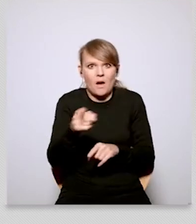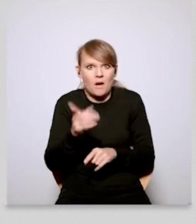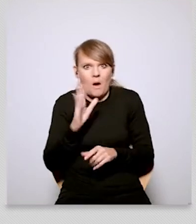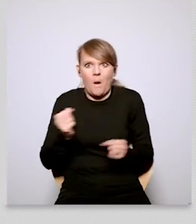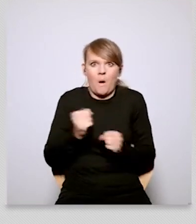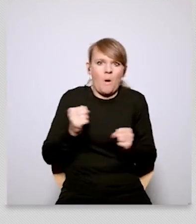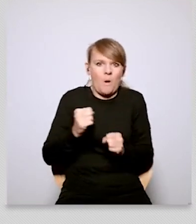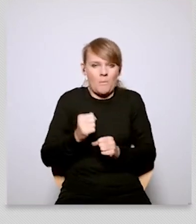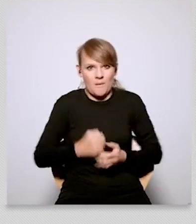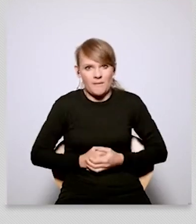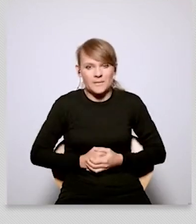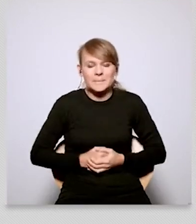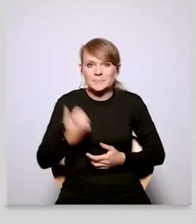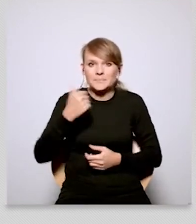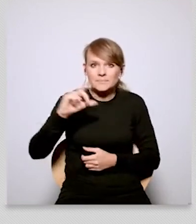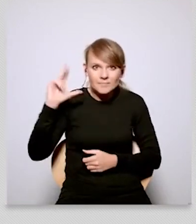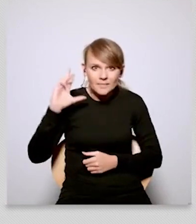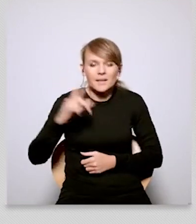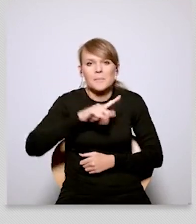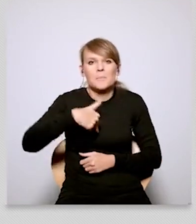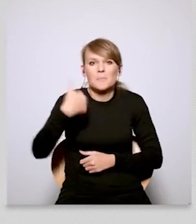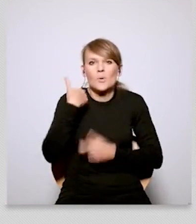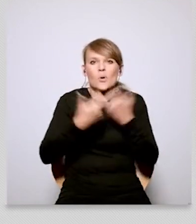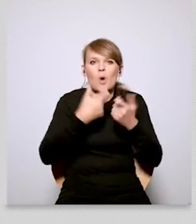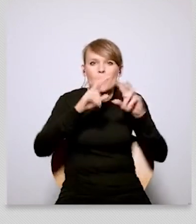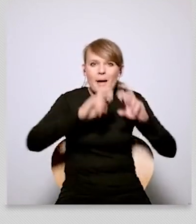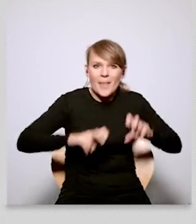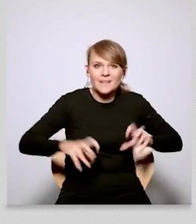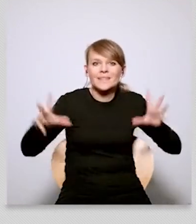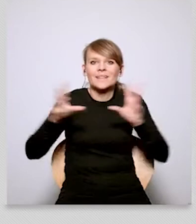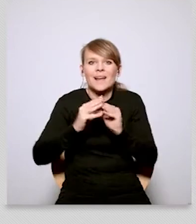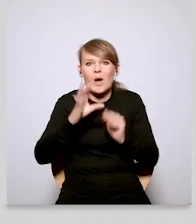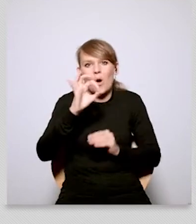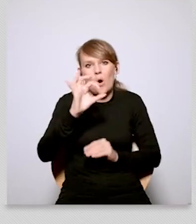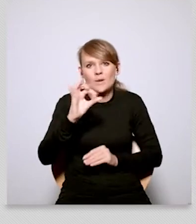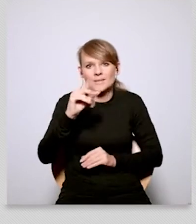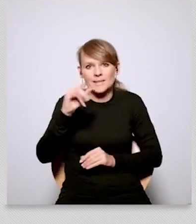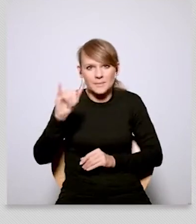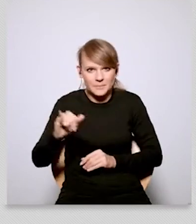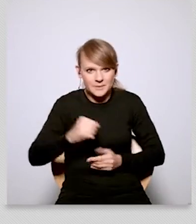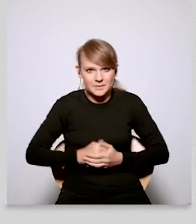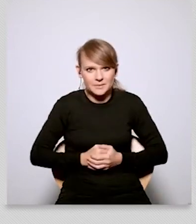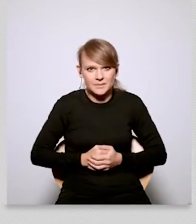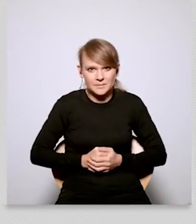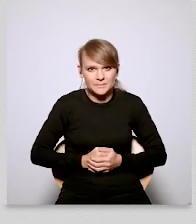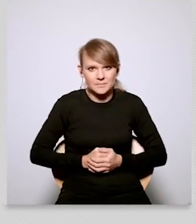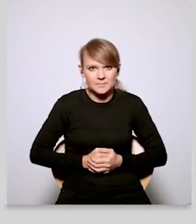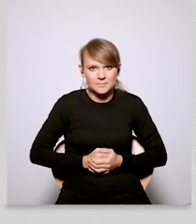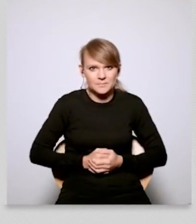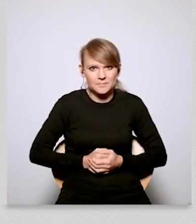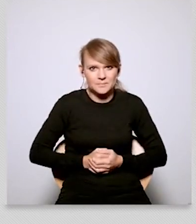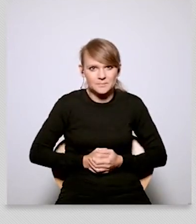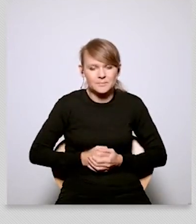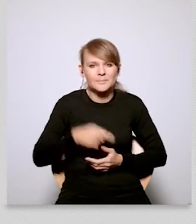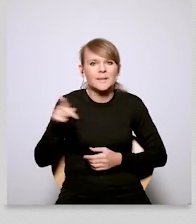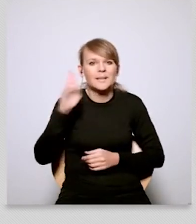Myśmy takie parę lat temu zrealizowali badanie wspólnie z OSEPI, czyli Open Society, European Policy